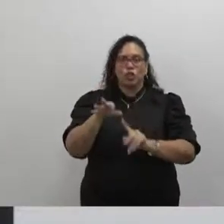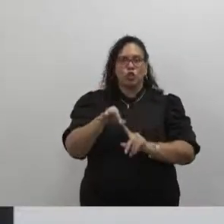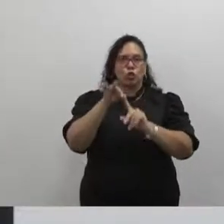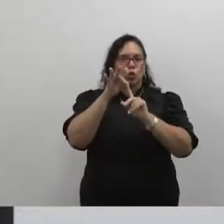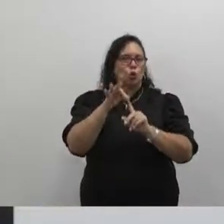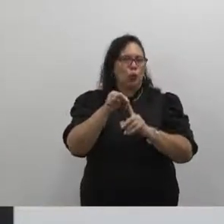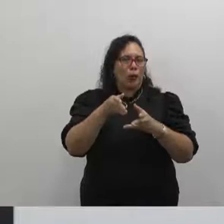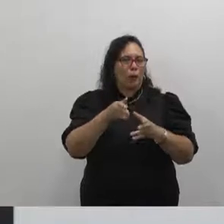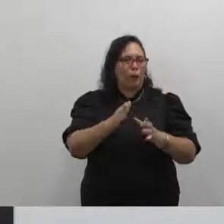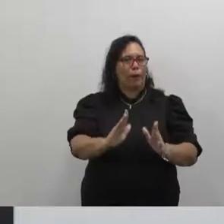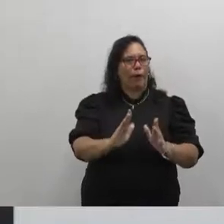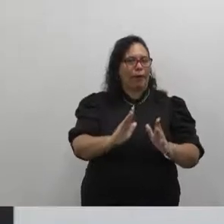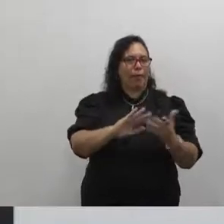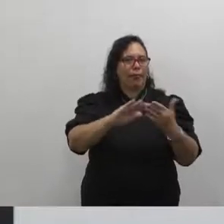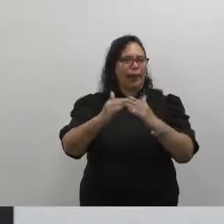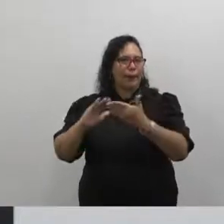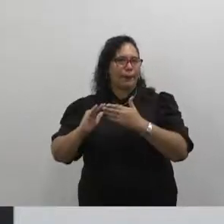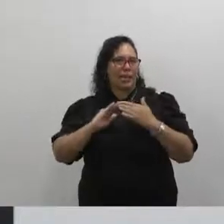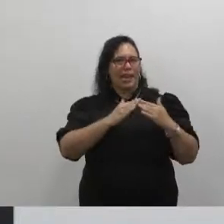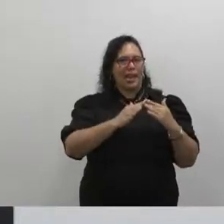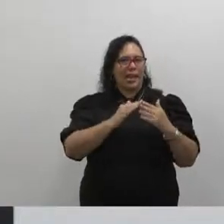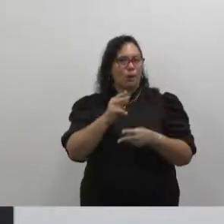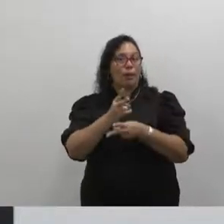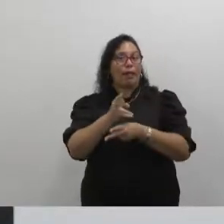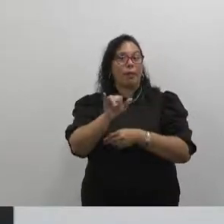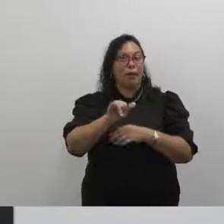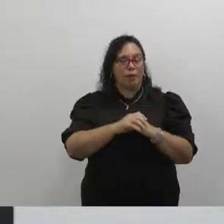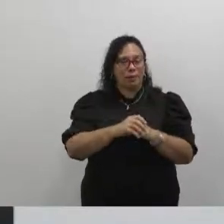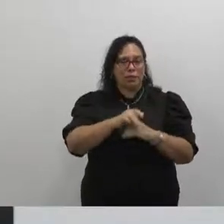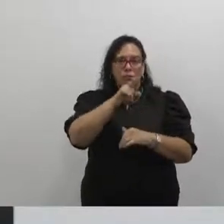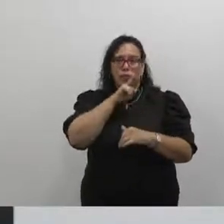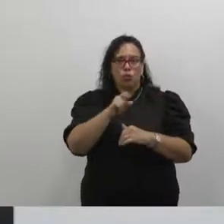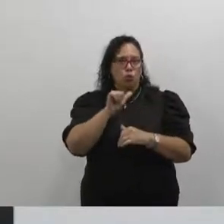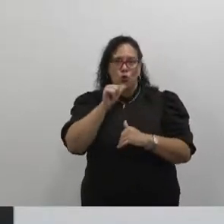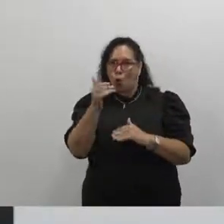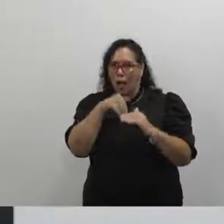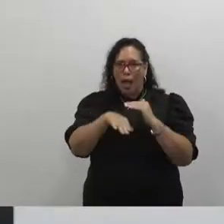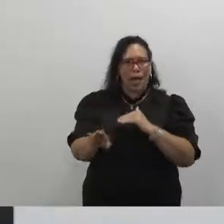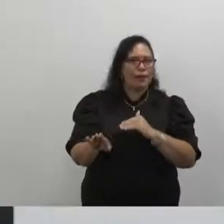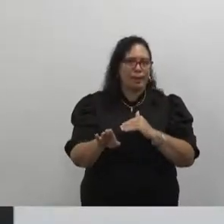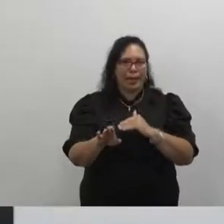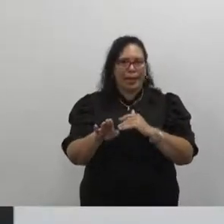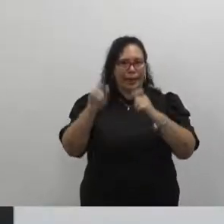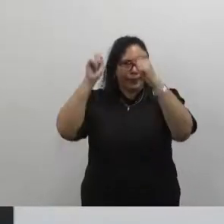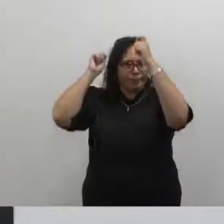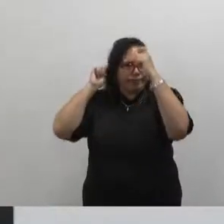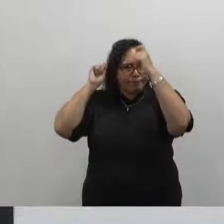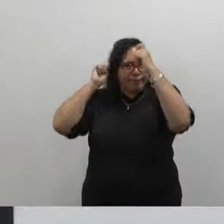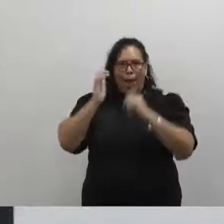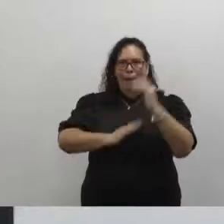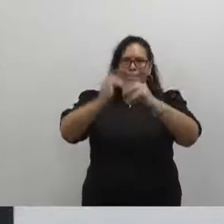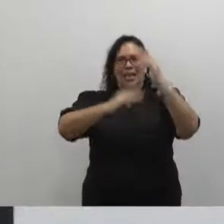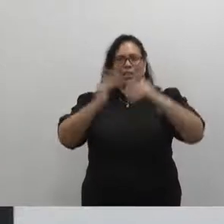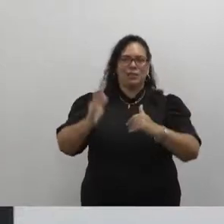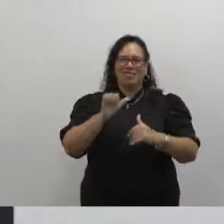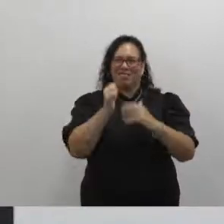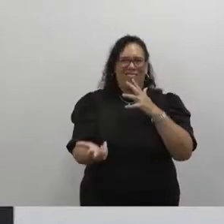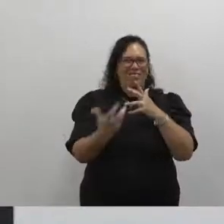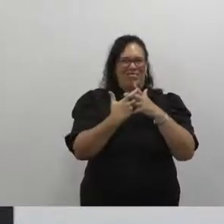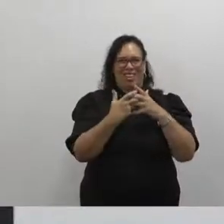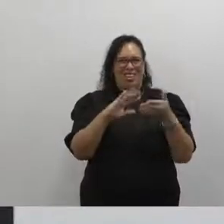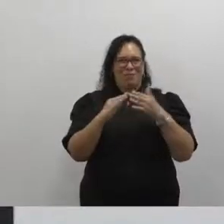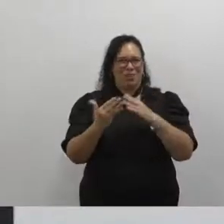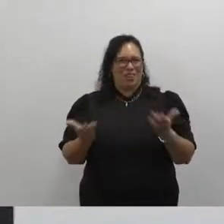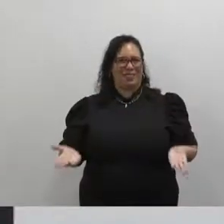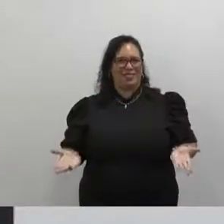crom architect, crom engineering nâng cứ thả kì thuê ca kết cú mơ thả ta cùng kết